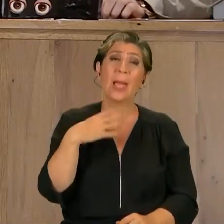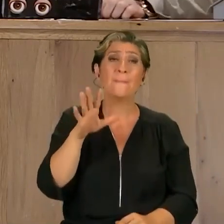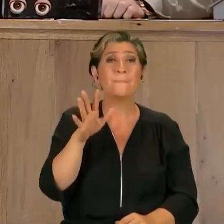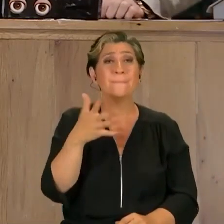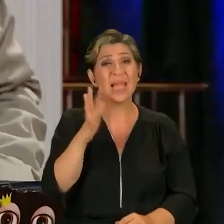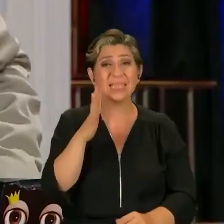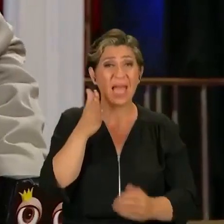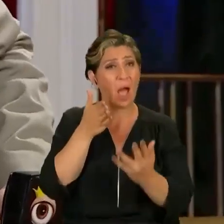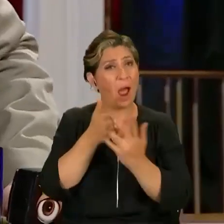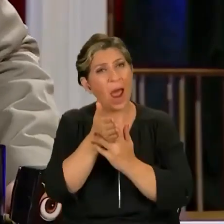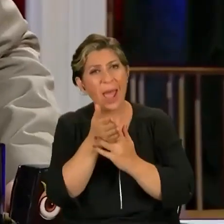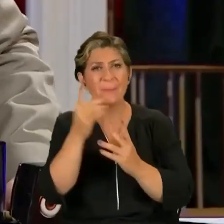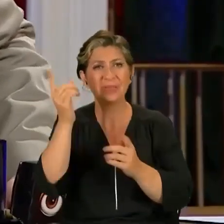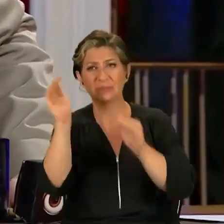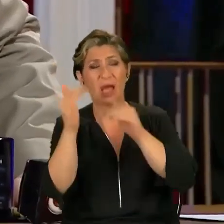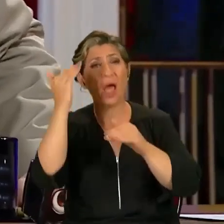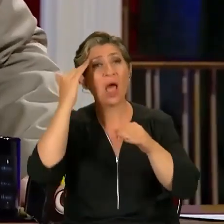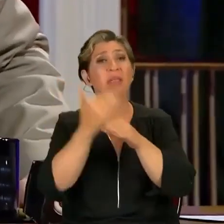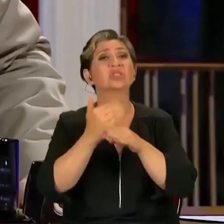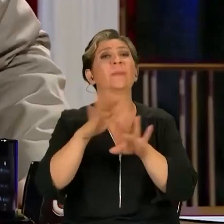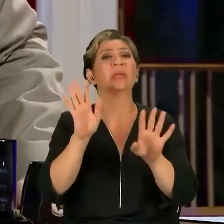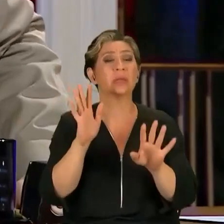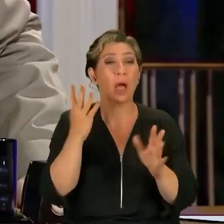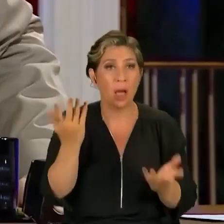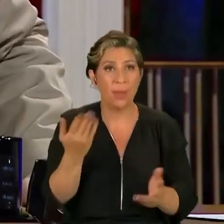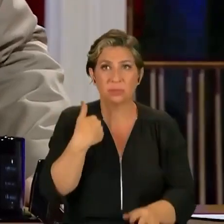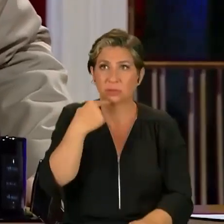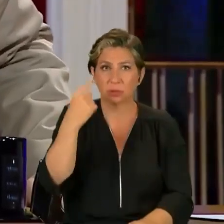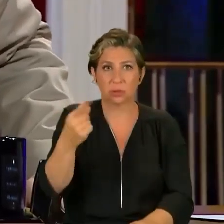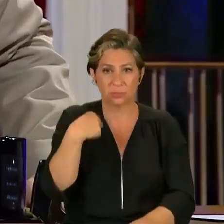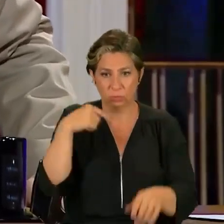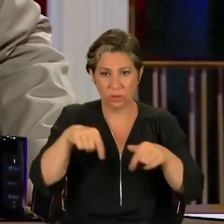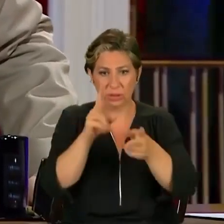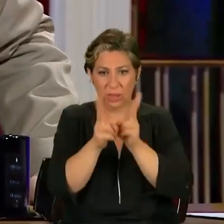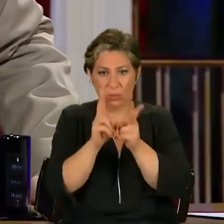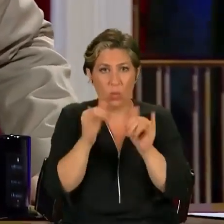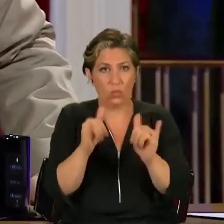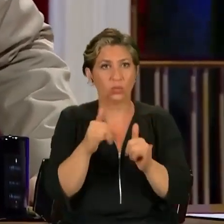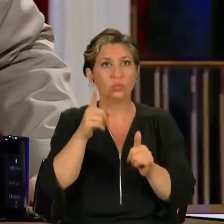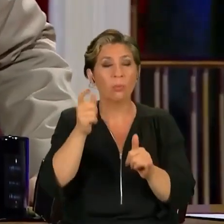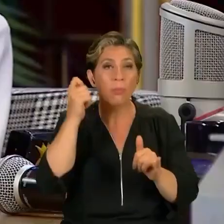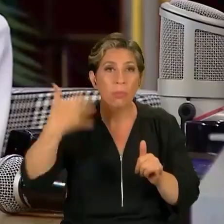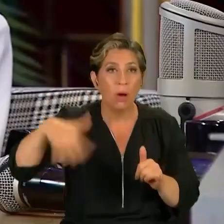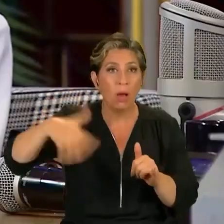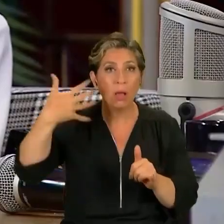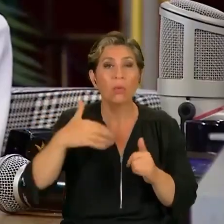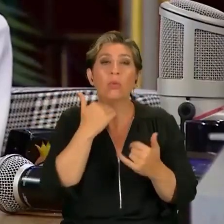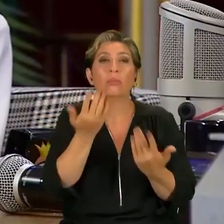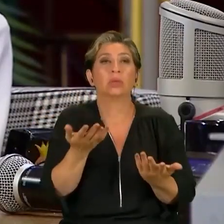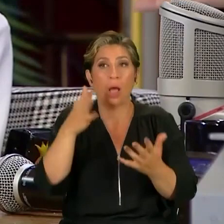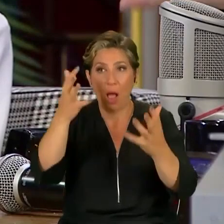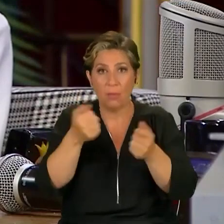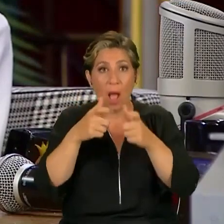Belki araya birileri girdi anlaşamadık da. Yahu biz de dedik ki ya biz burada tiyatro yapıyoruz böyle hani bunu şey yapmayacağız